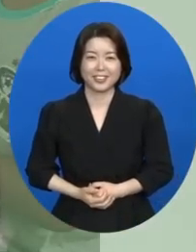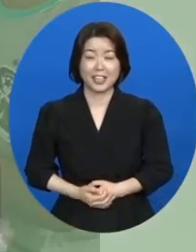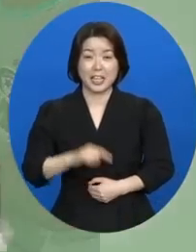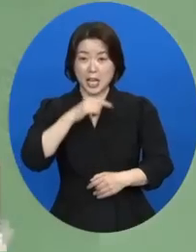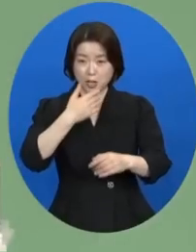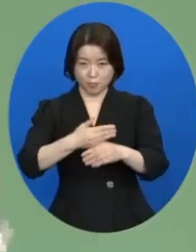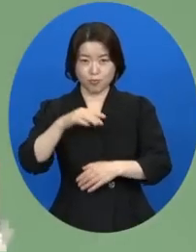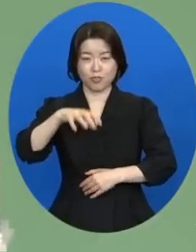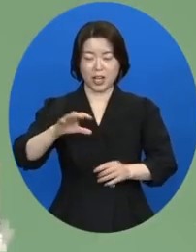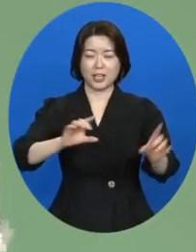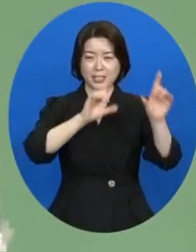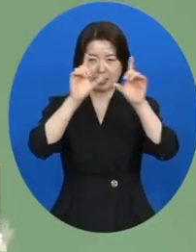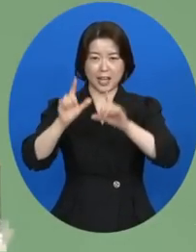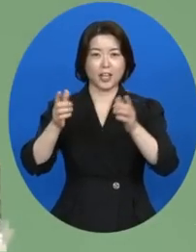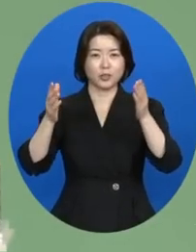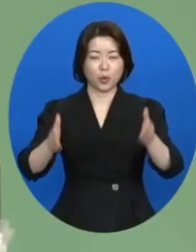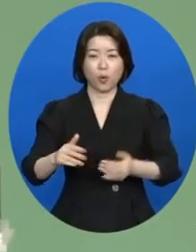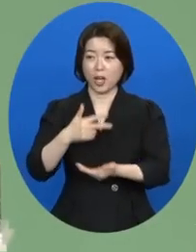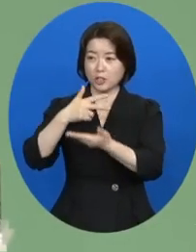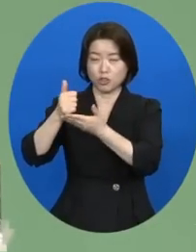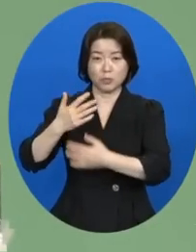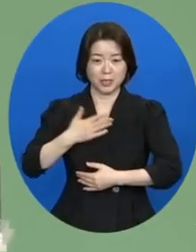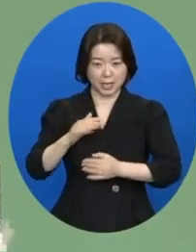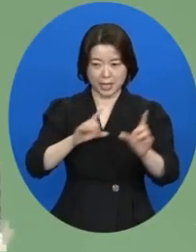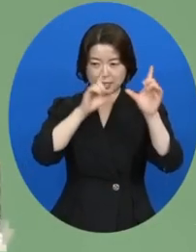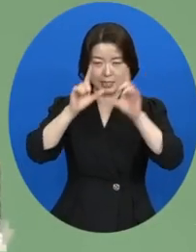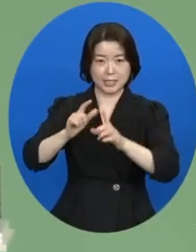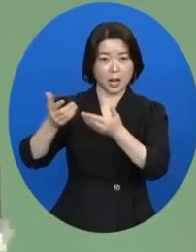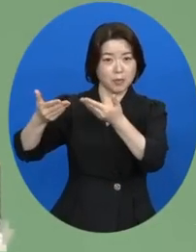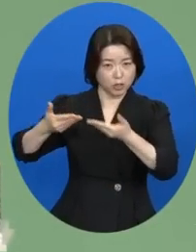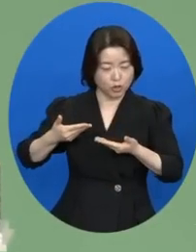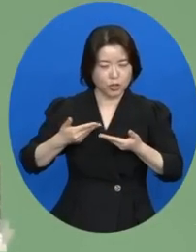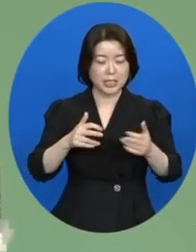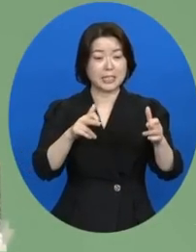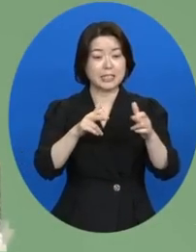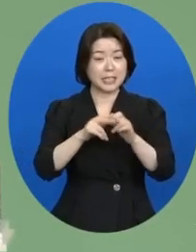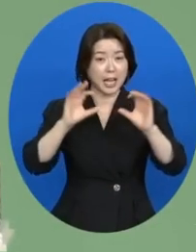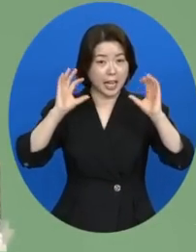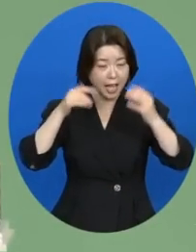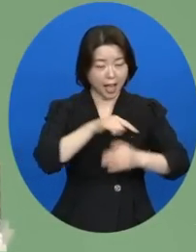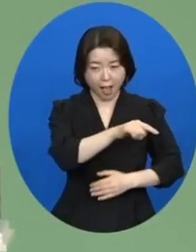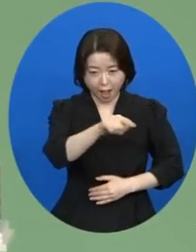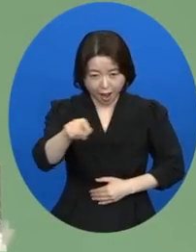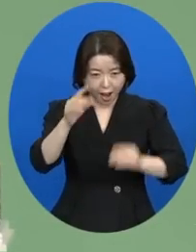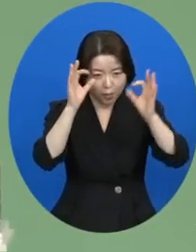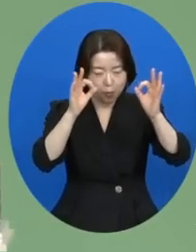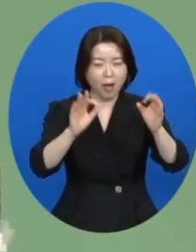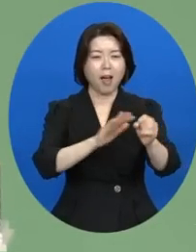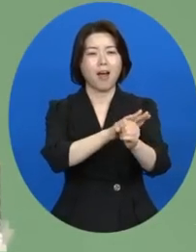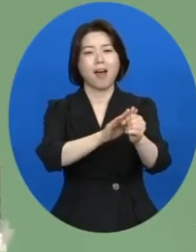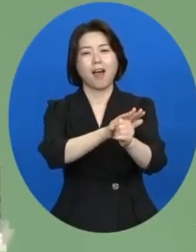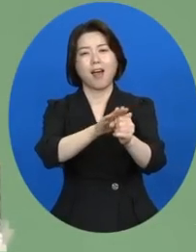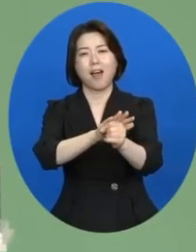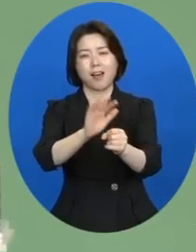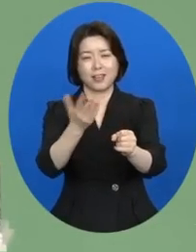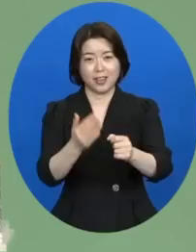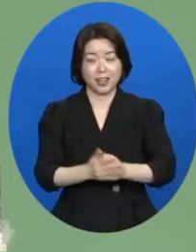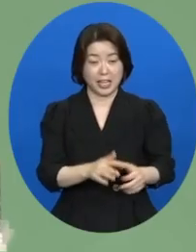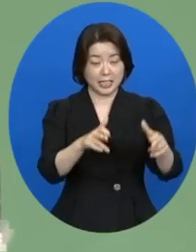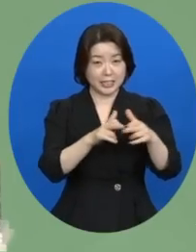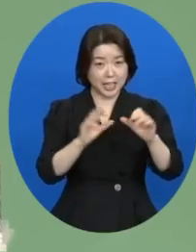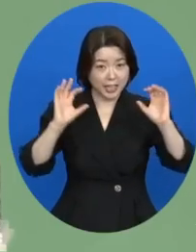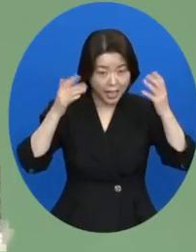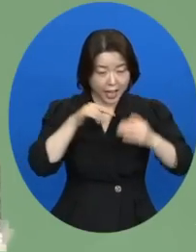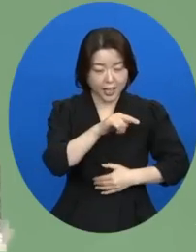북한에 살면서 주님께서 제 삶에 보내주신 장애 아이들을 사랑하게 되었고 장애